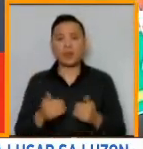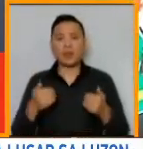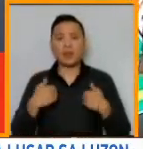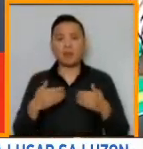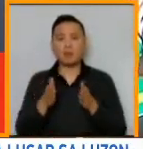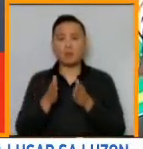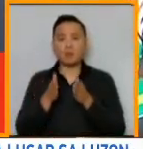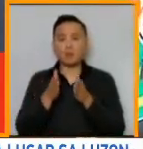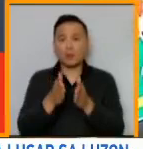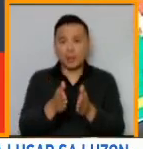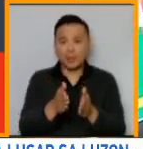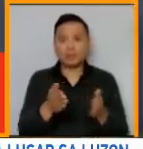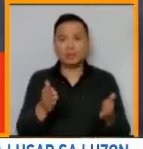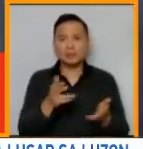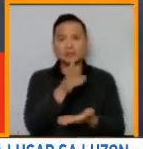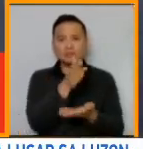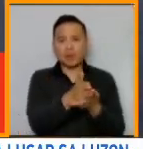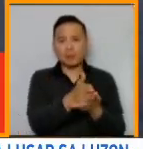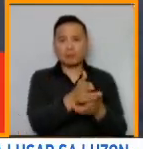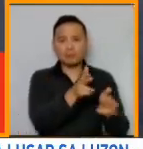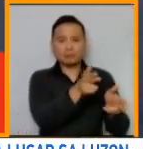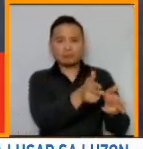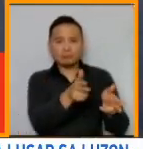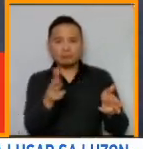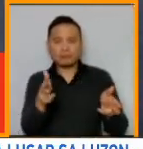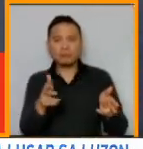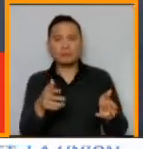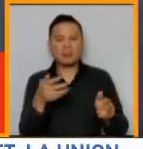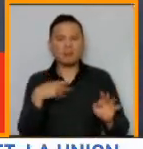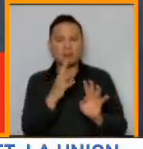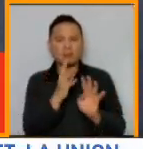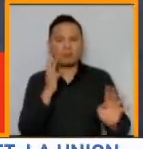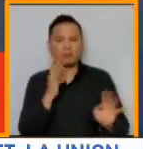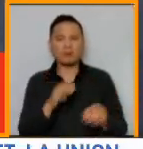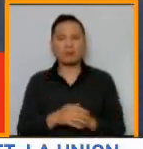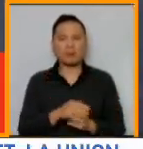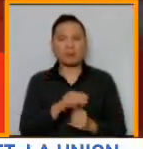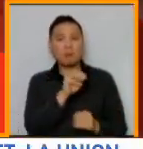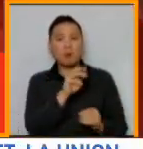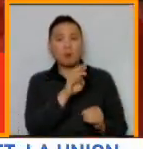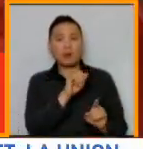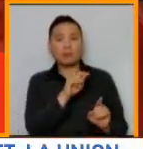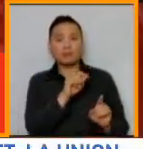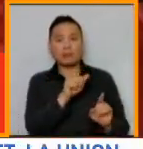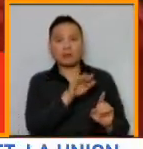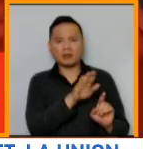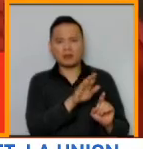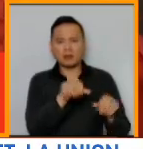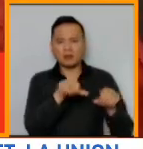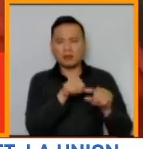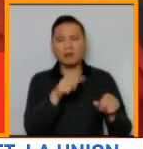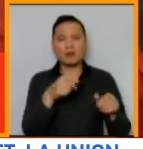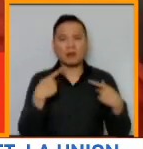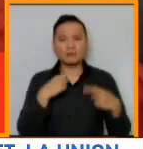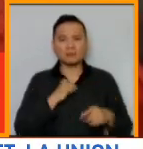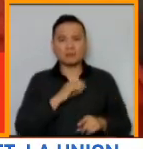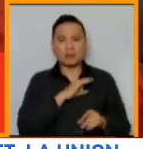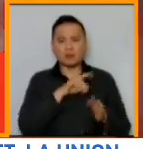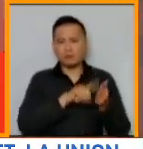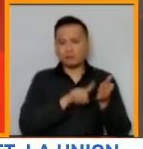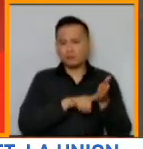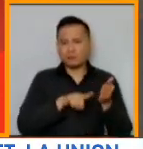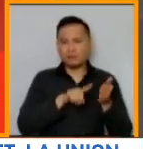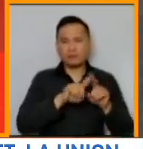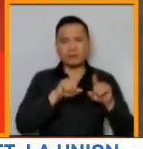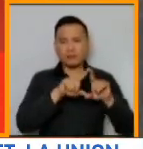at merong pilahan. Tulad na lamang dun sa Moraita, posible daw na yung dispatcher nila yung mag-check dun sa vaccination card ng mga pasahero. Ang problema